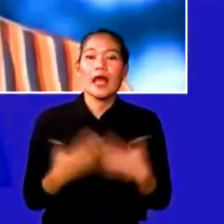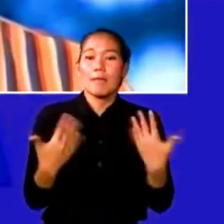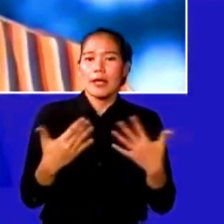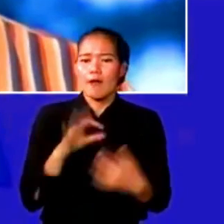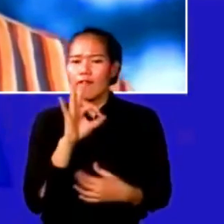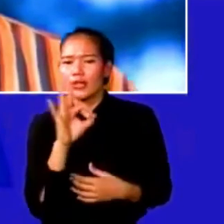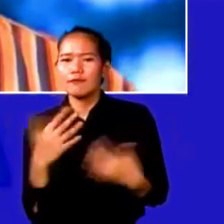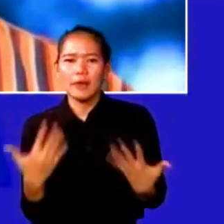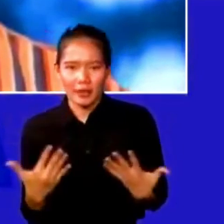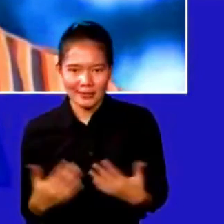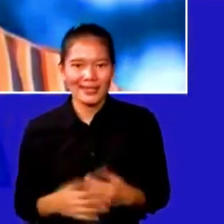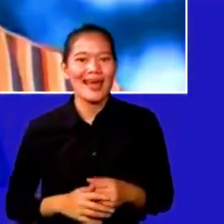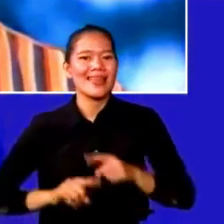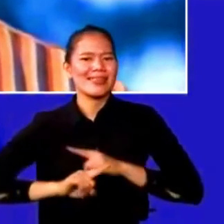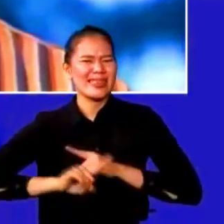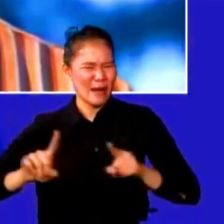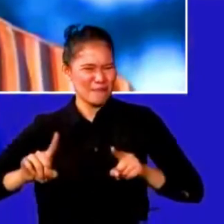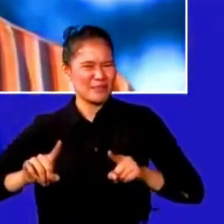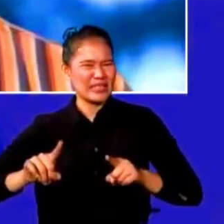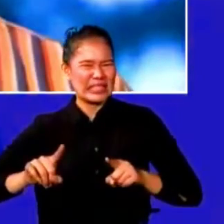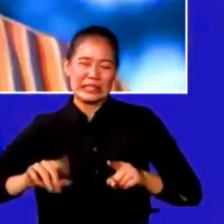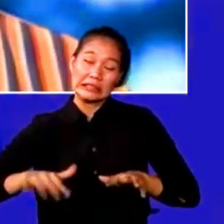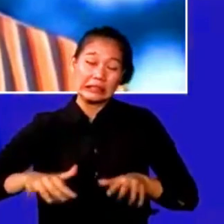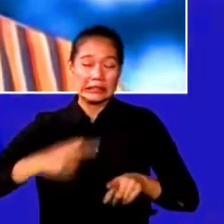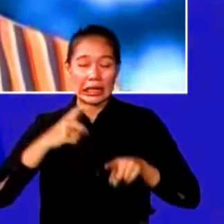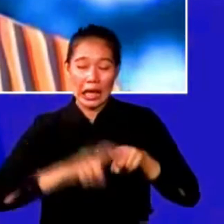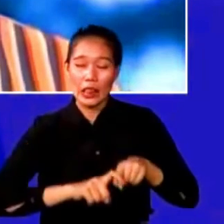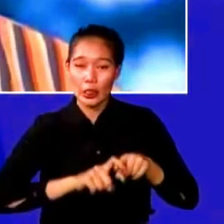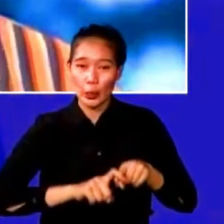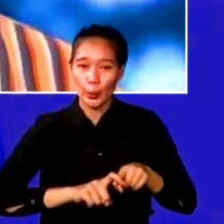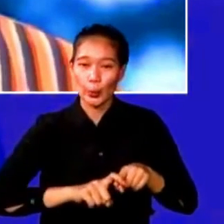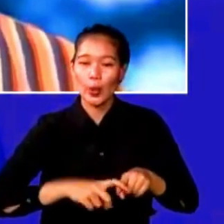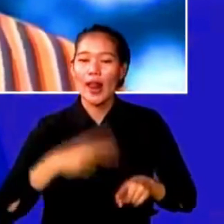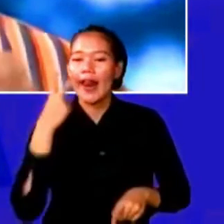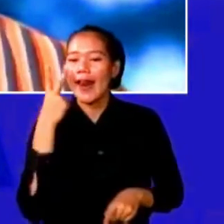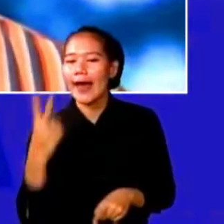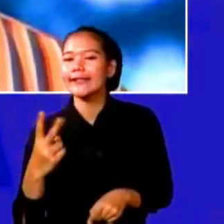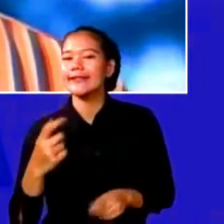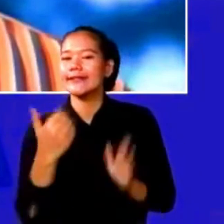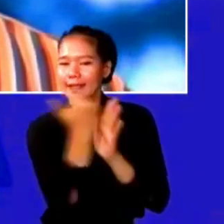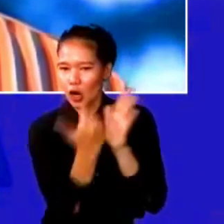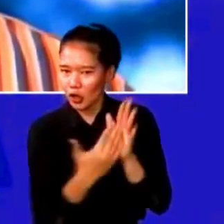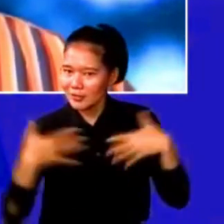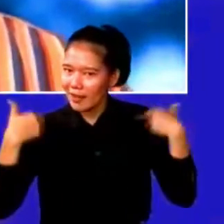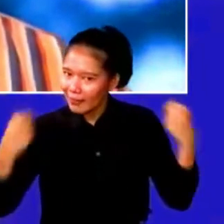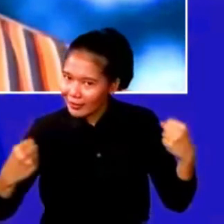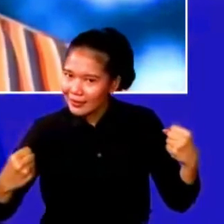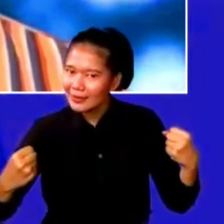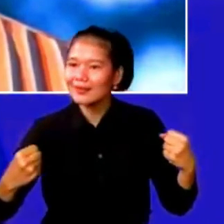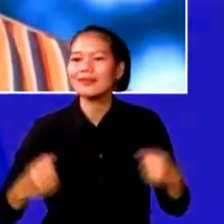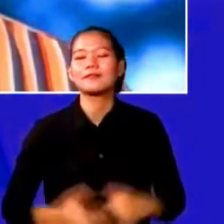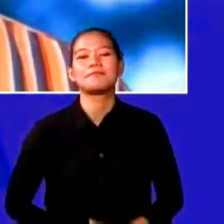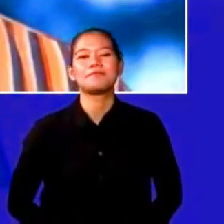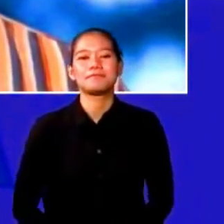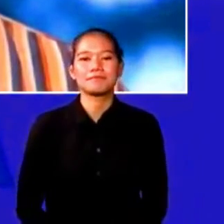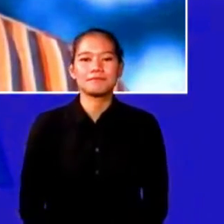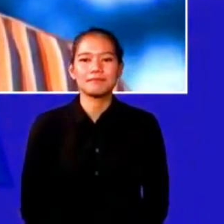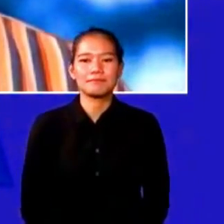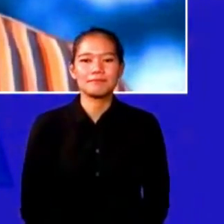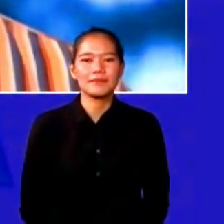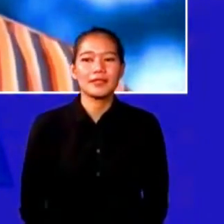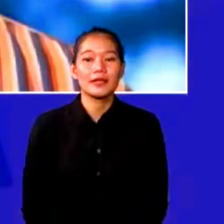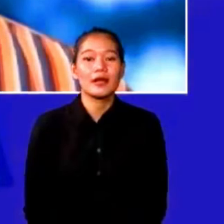sejauhmana efektifitas tapi tergantung sekali juga dengan protokol kesehatan seperti itu